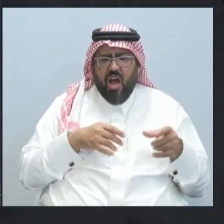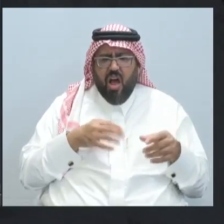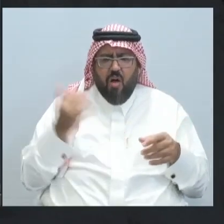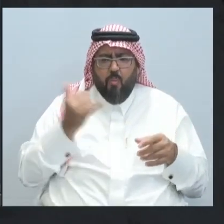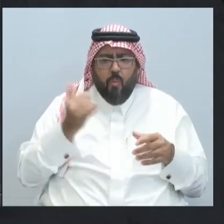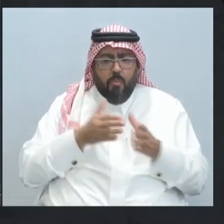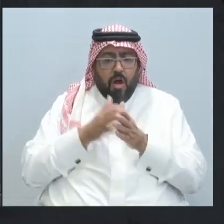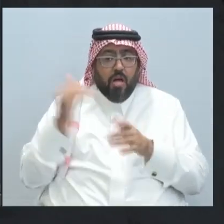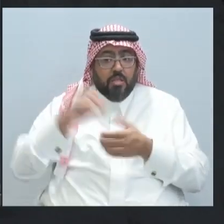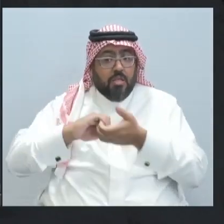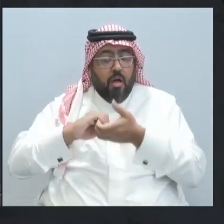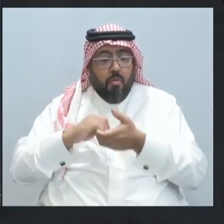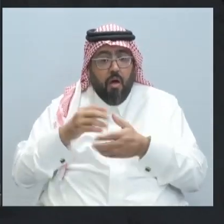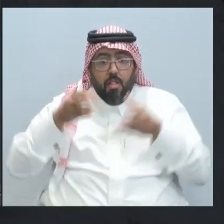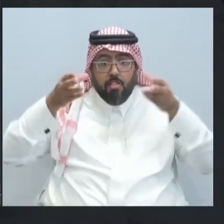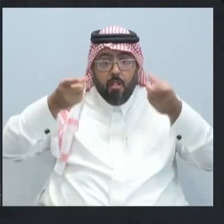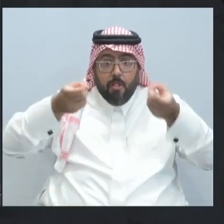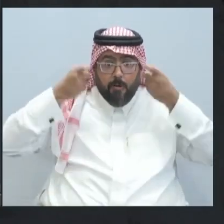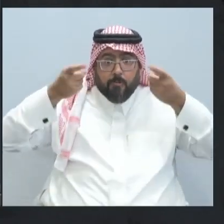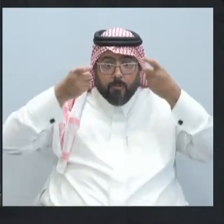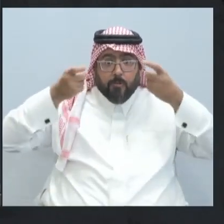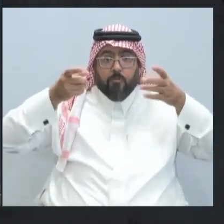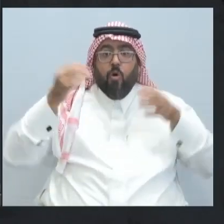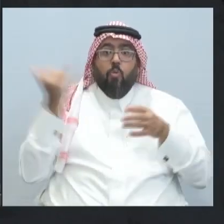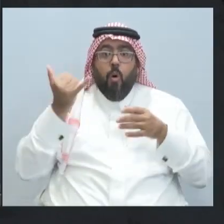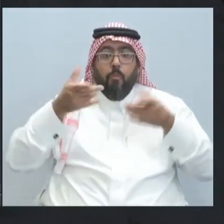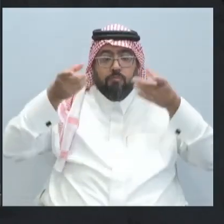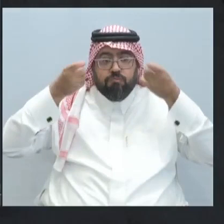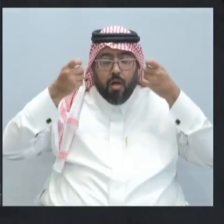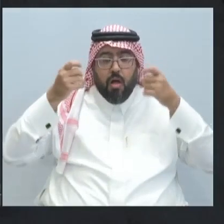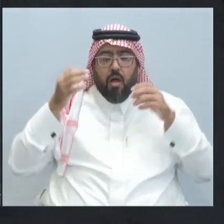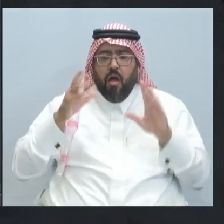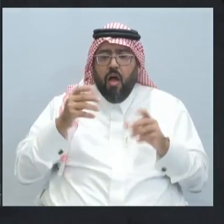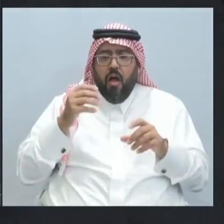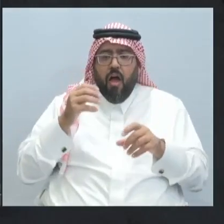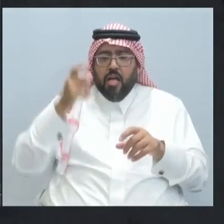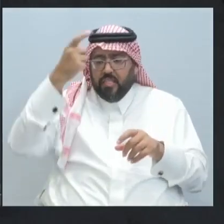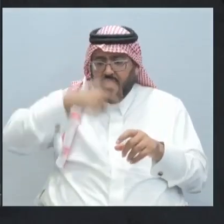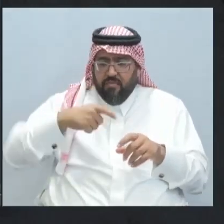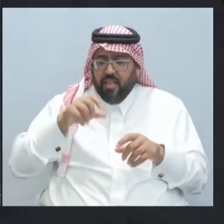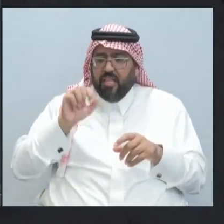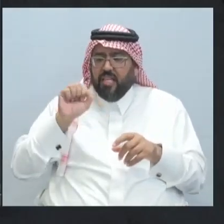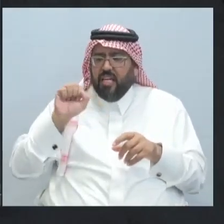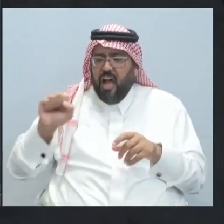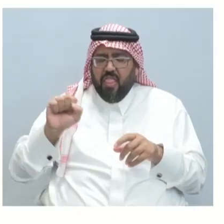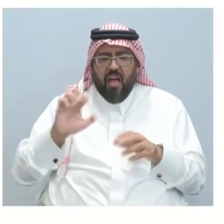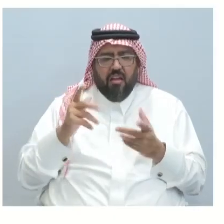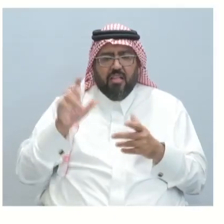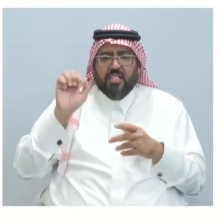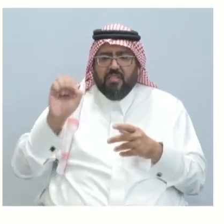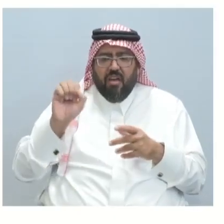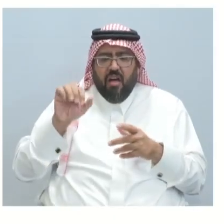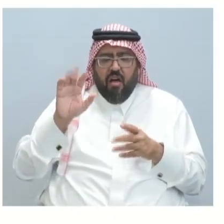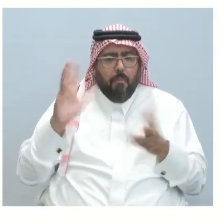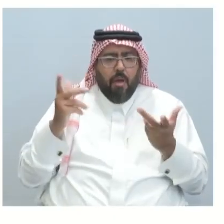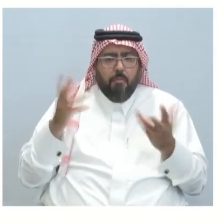حرص الصحابه على التعلم من النبي صلى الله عليه وسلم والحذر من بعض الصفات السيئه لهذا خافوا من هذه الصفه